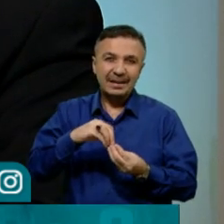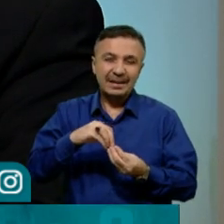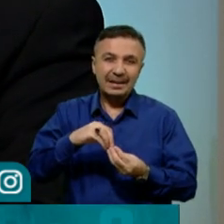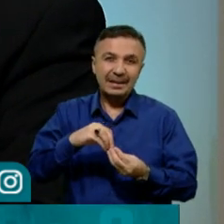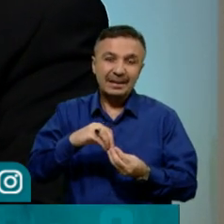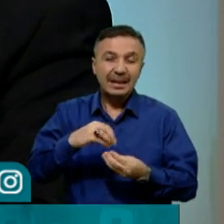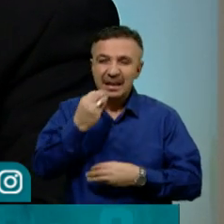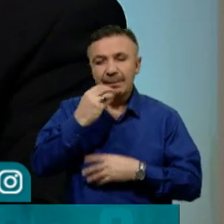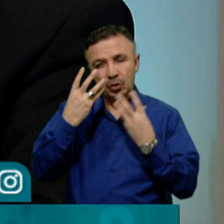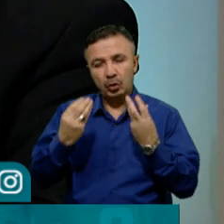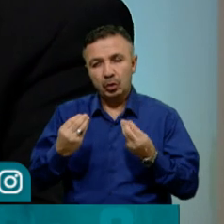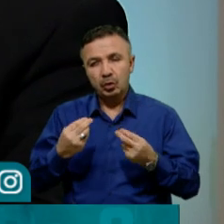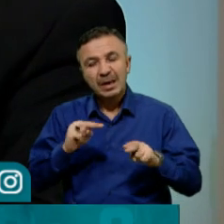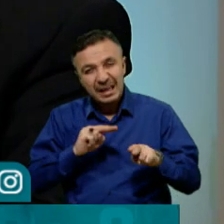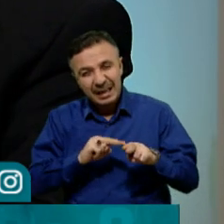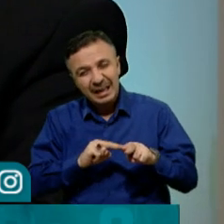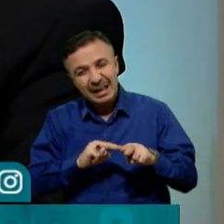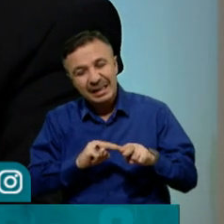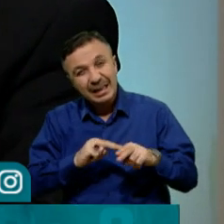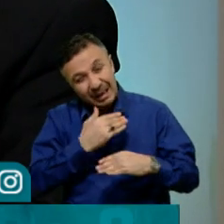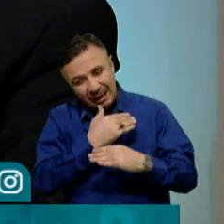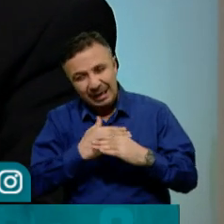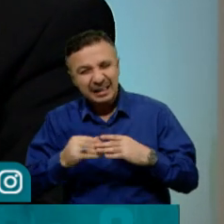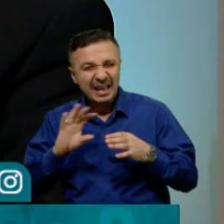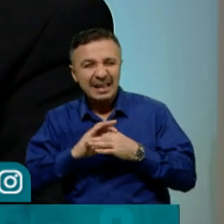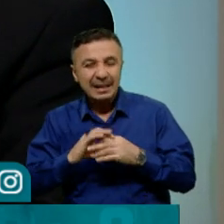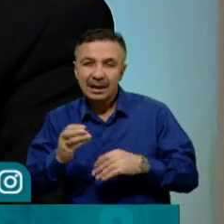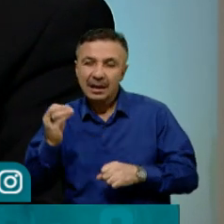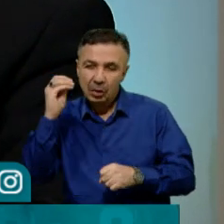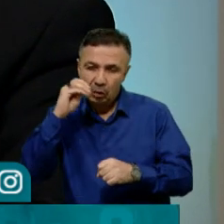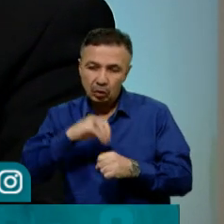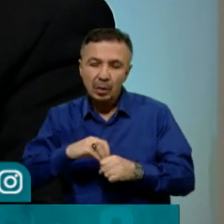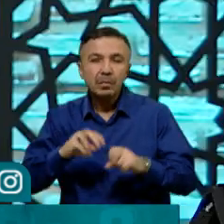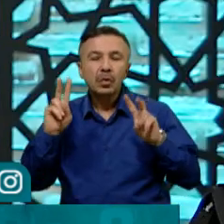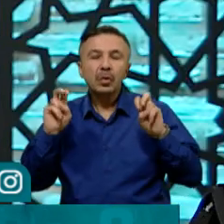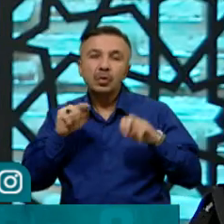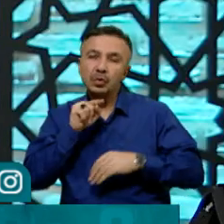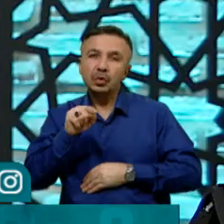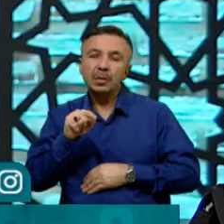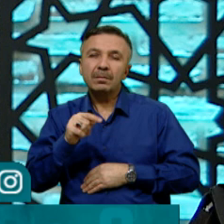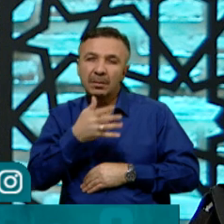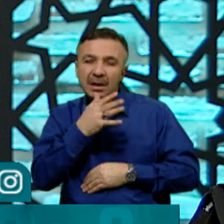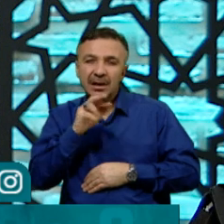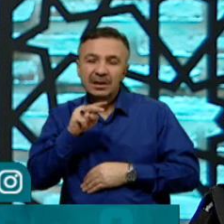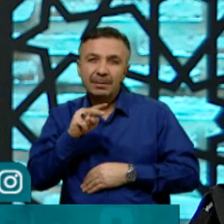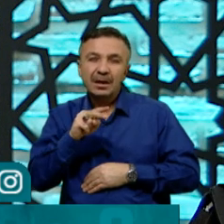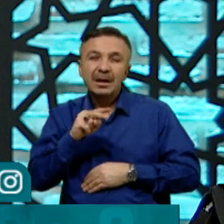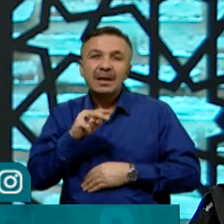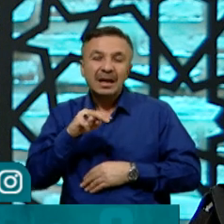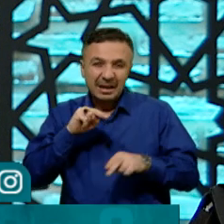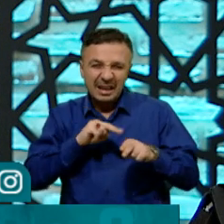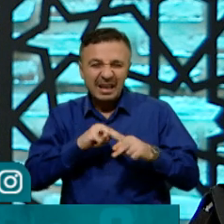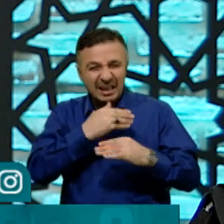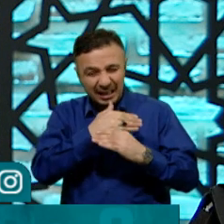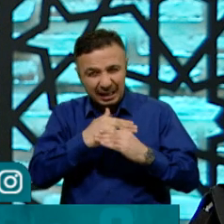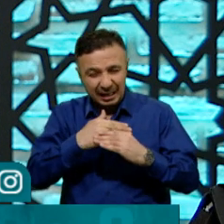Allah korusun kredi kartı ile ilgili son bir husus da şudur e malumunuz kredi kartıyla tek çekim